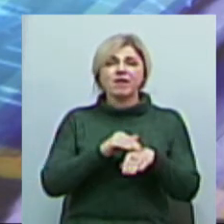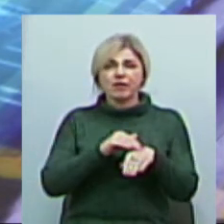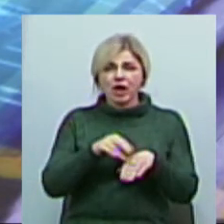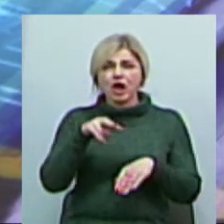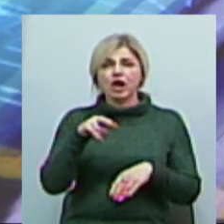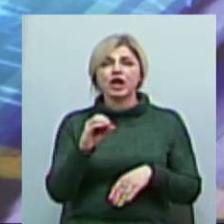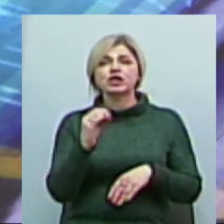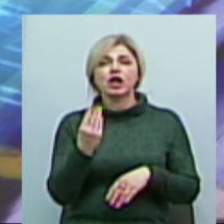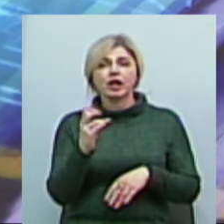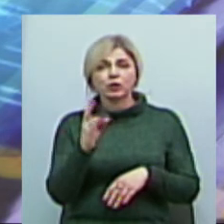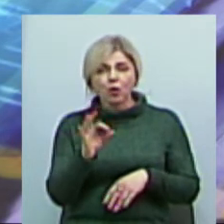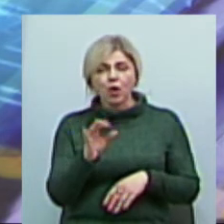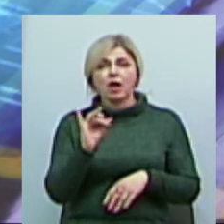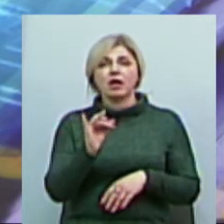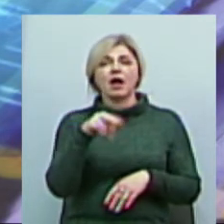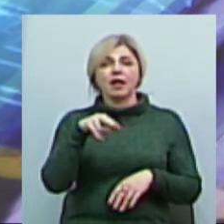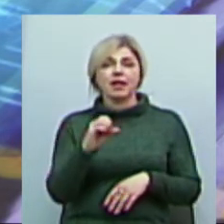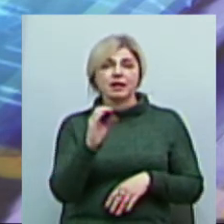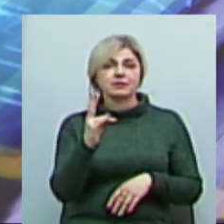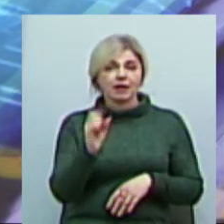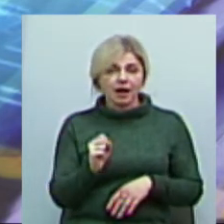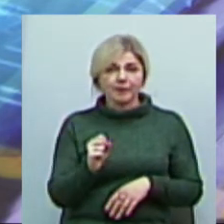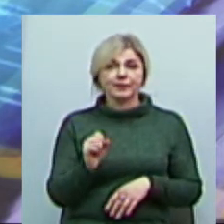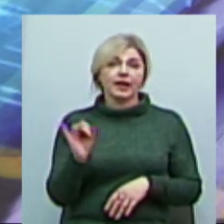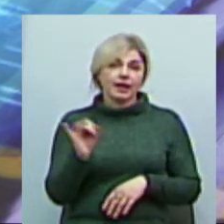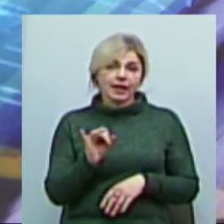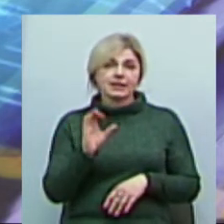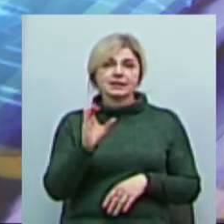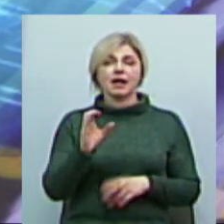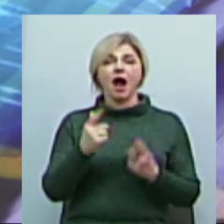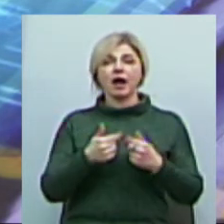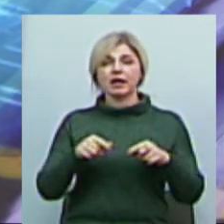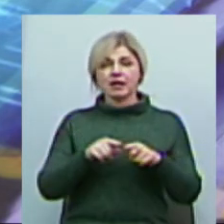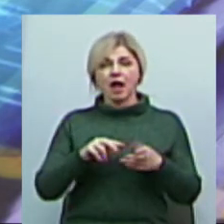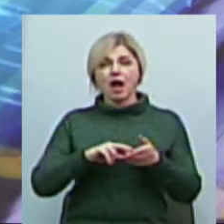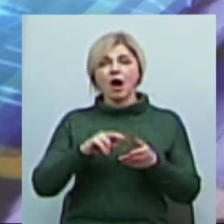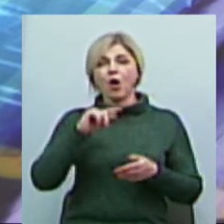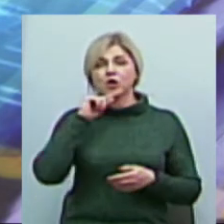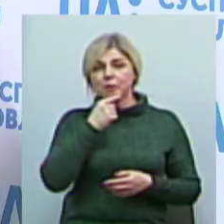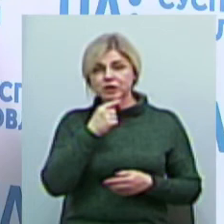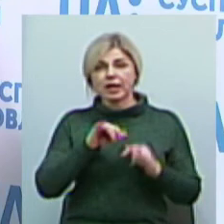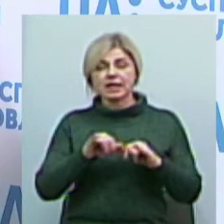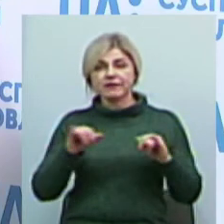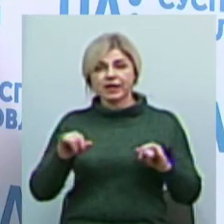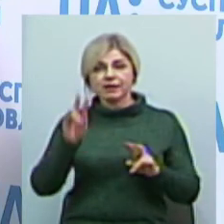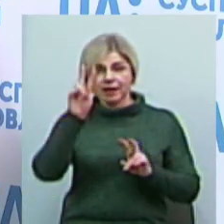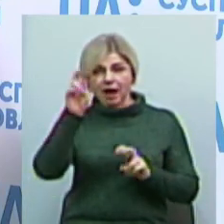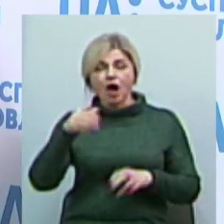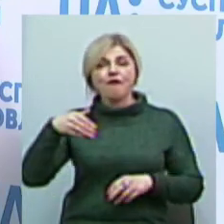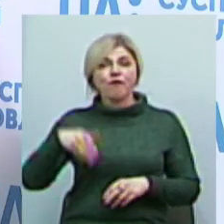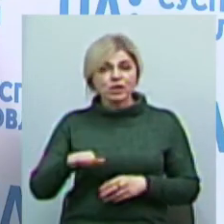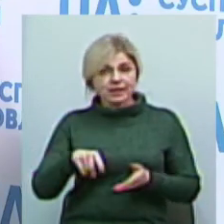фондом «Ласка», то есть в разных сферах. Из агентства экономического развития это Вознесенск. То есть